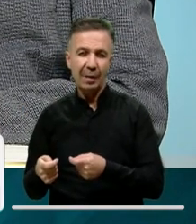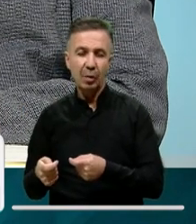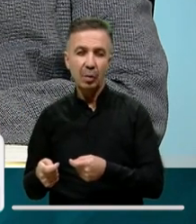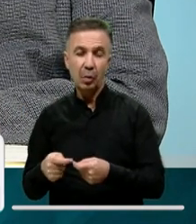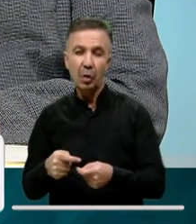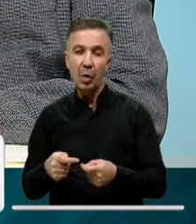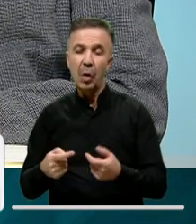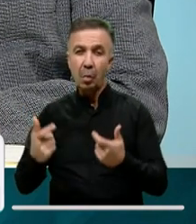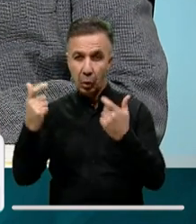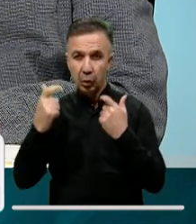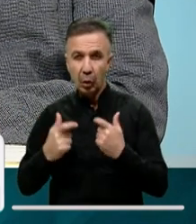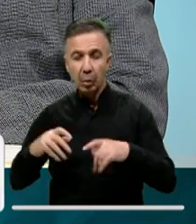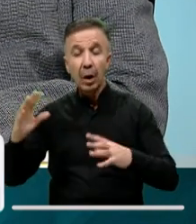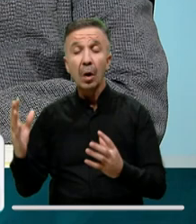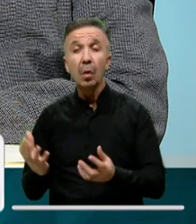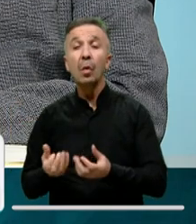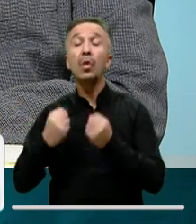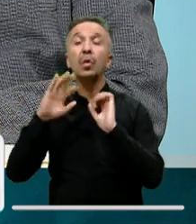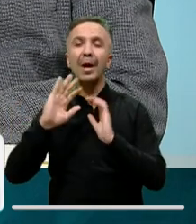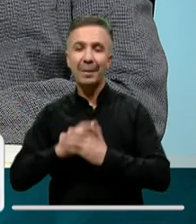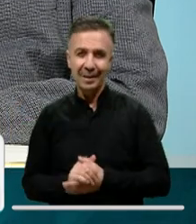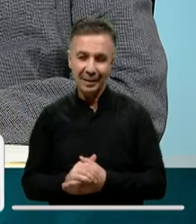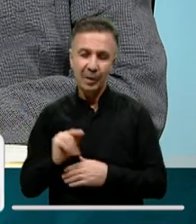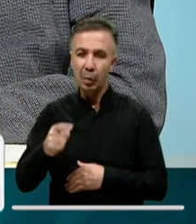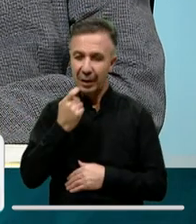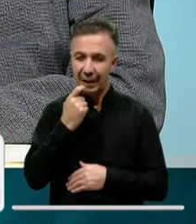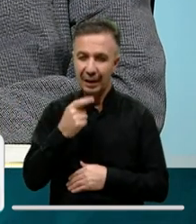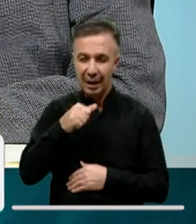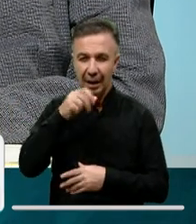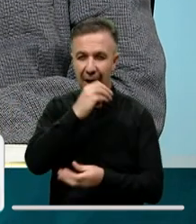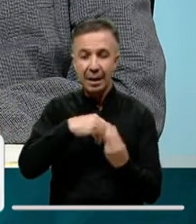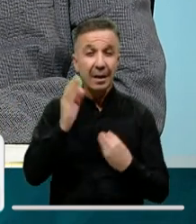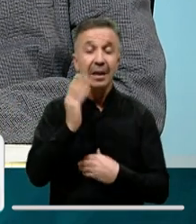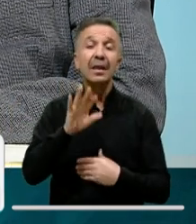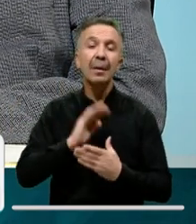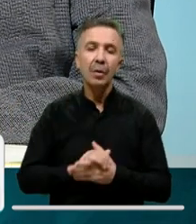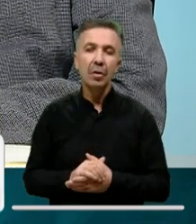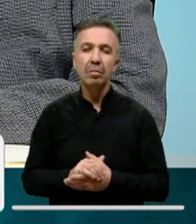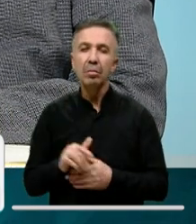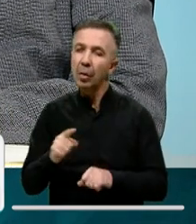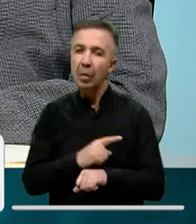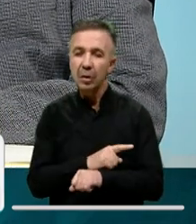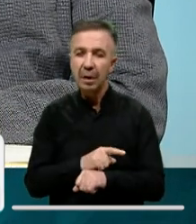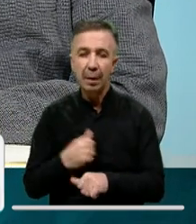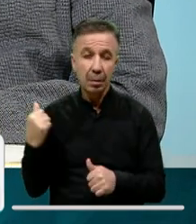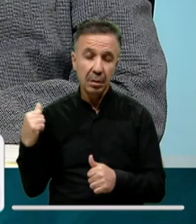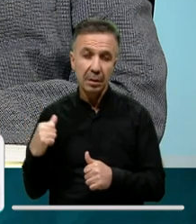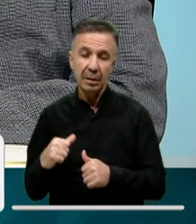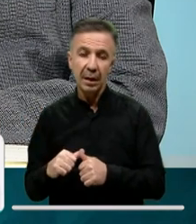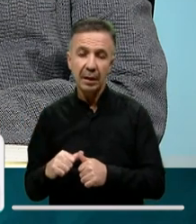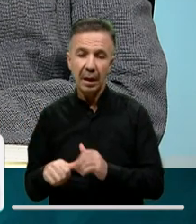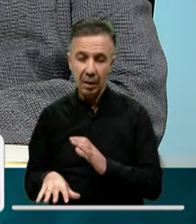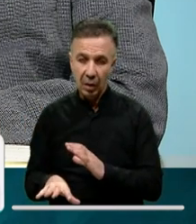yükümlülüğü düşürmez. Efendim bu sene hacca gidemiyorum. O zaman tekrar